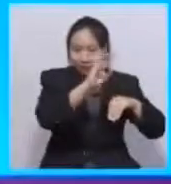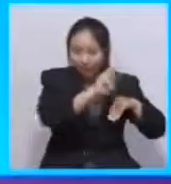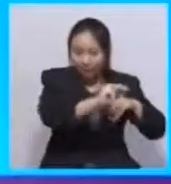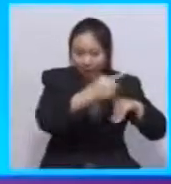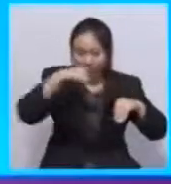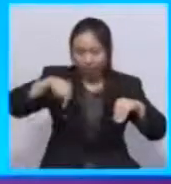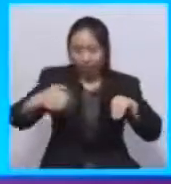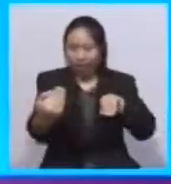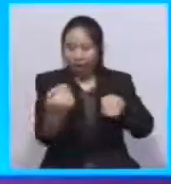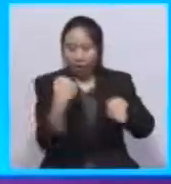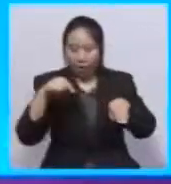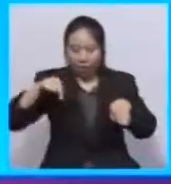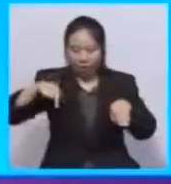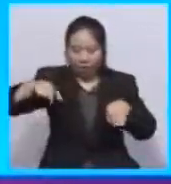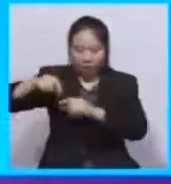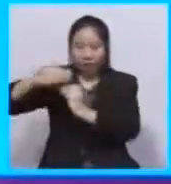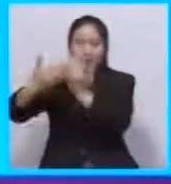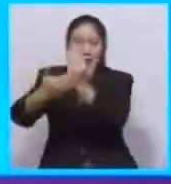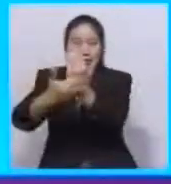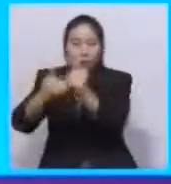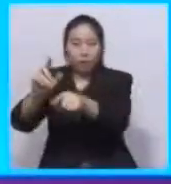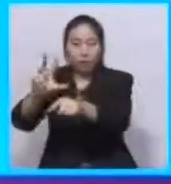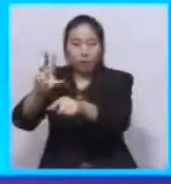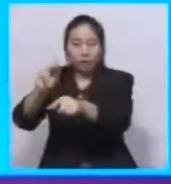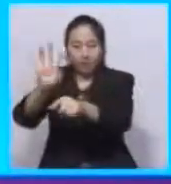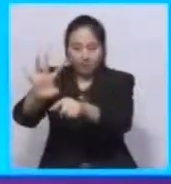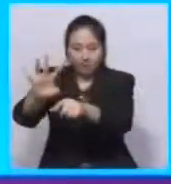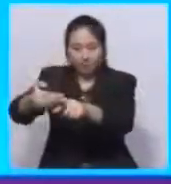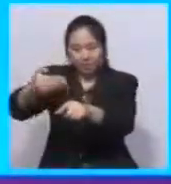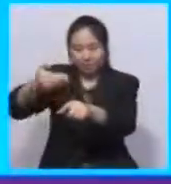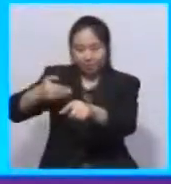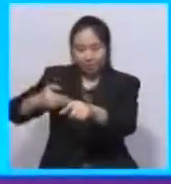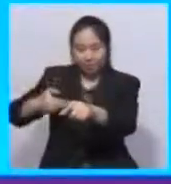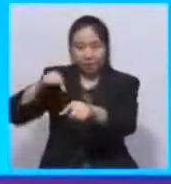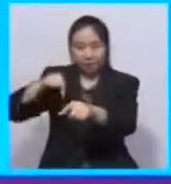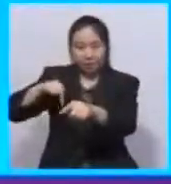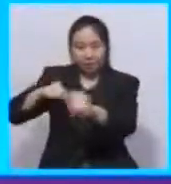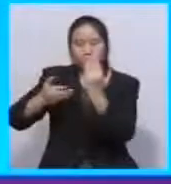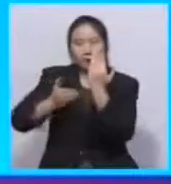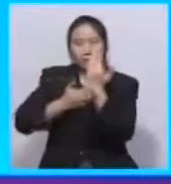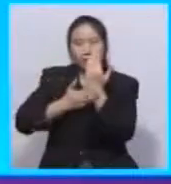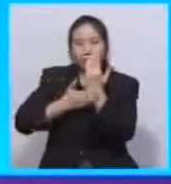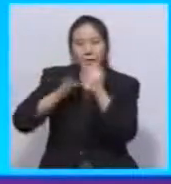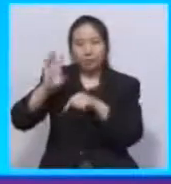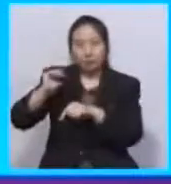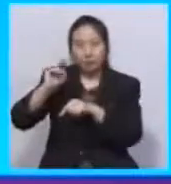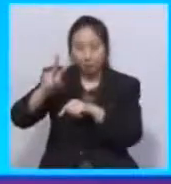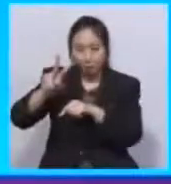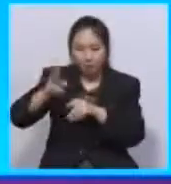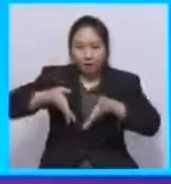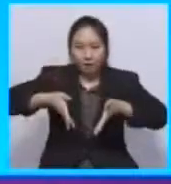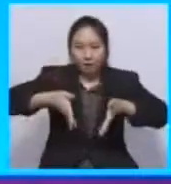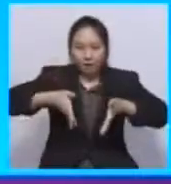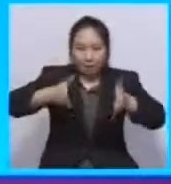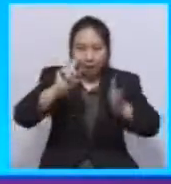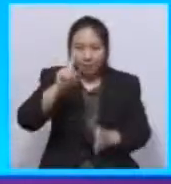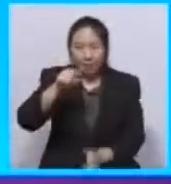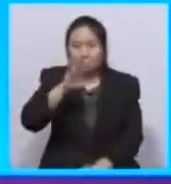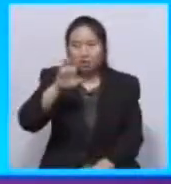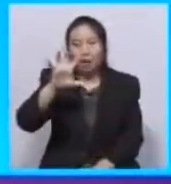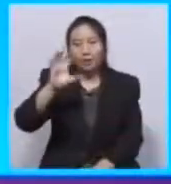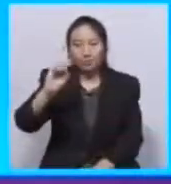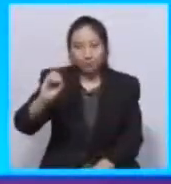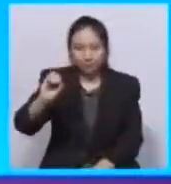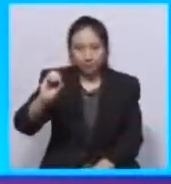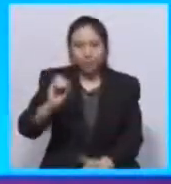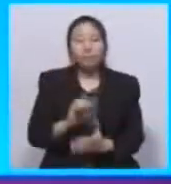รและฝั่งขาเข้าค่ะจากซอยวิภาวดีรังสิต34ถึงซอยวิภาวดีรังสิต42ระยะทาง